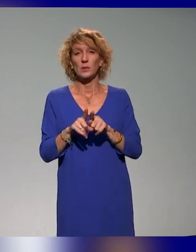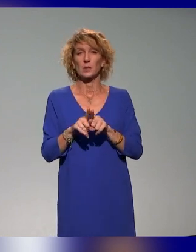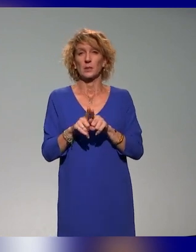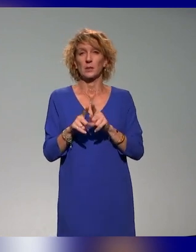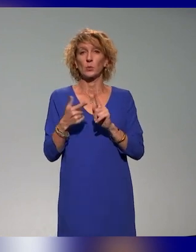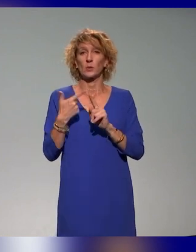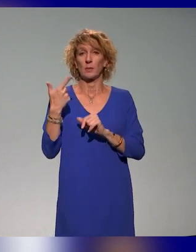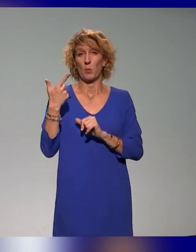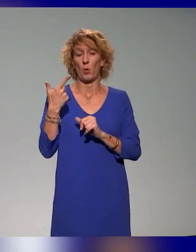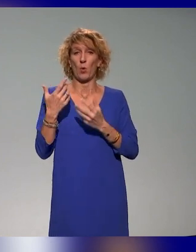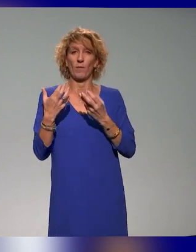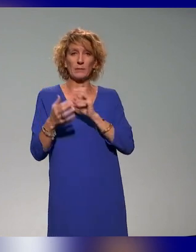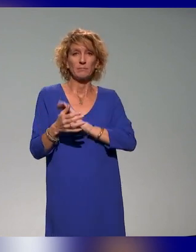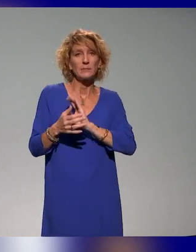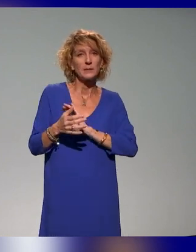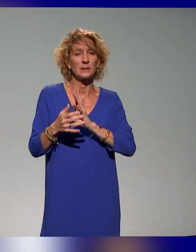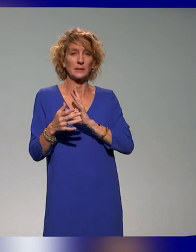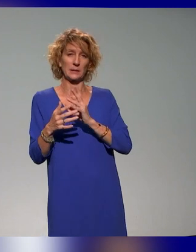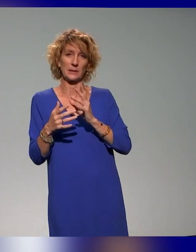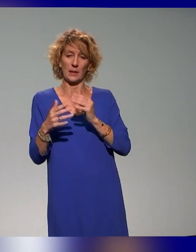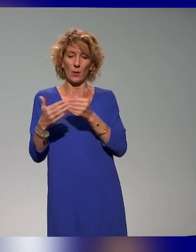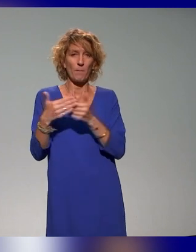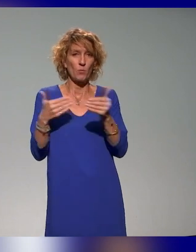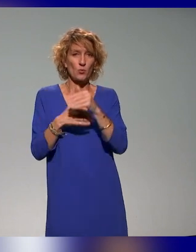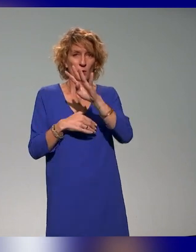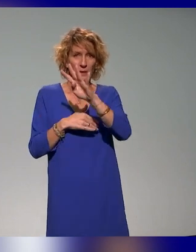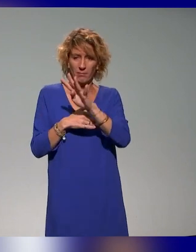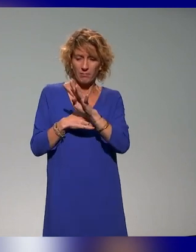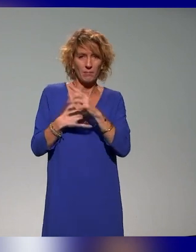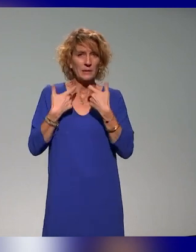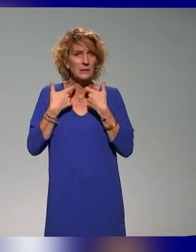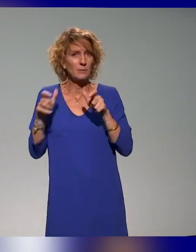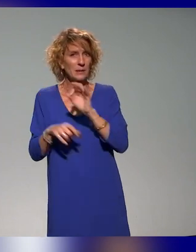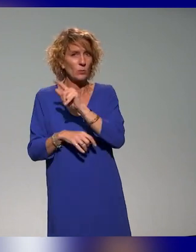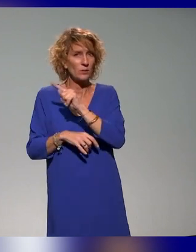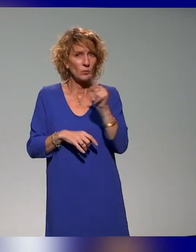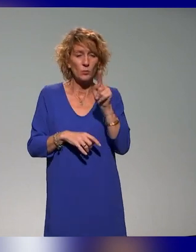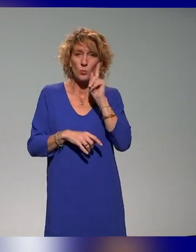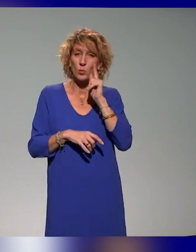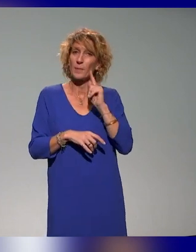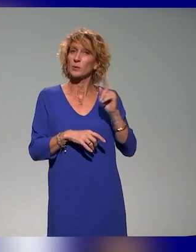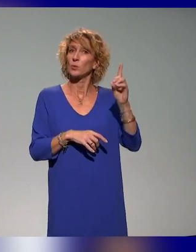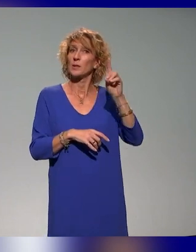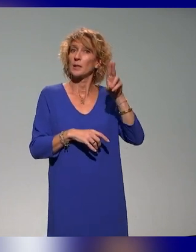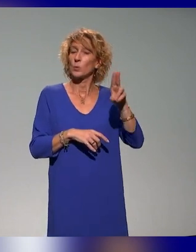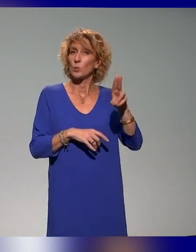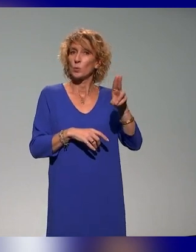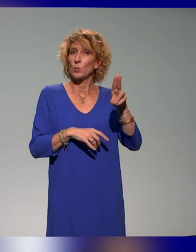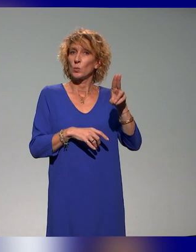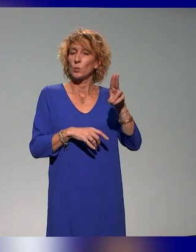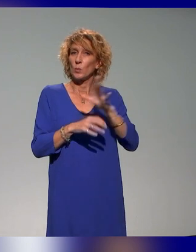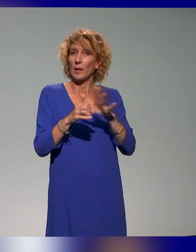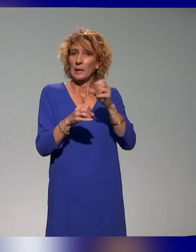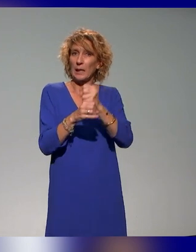de tester l'accessibilité de Moodle 4, puisque le DU arrivait à un moment où